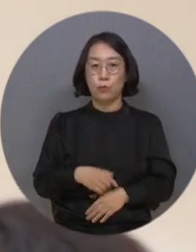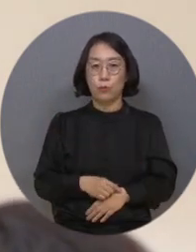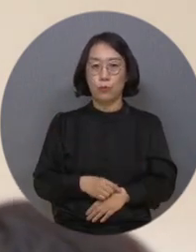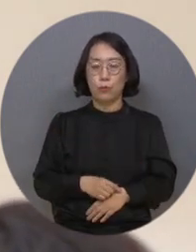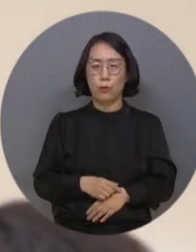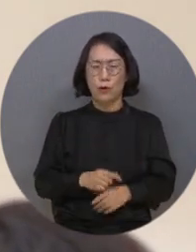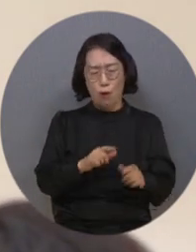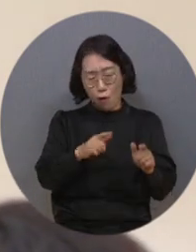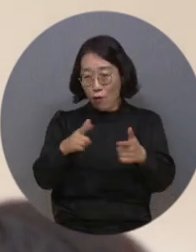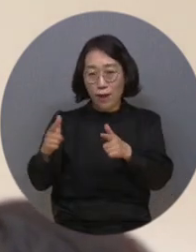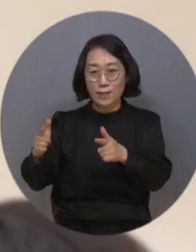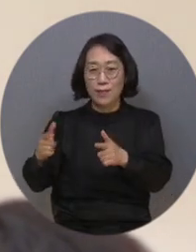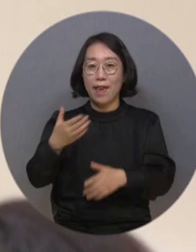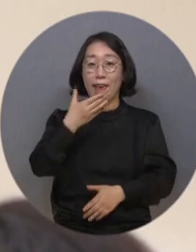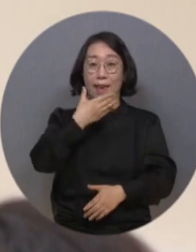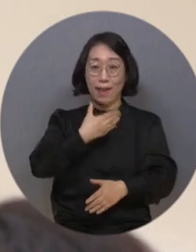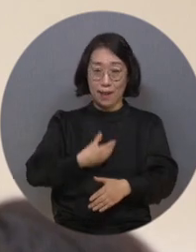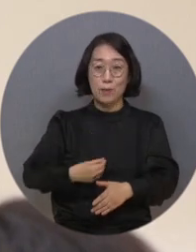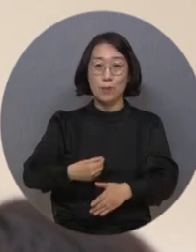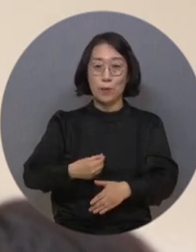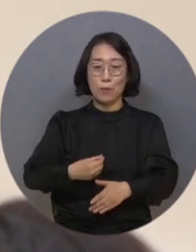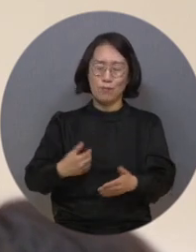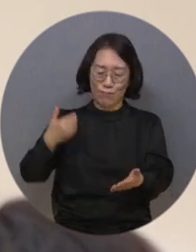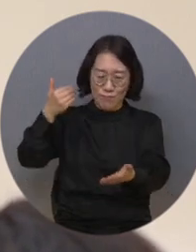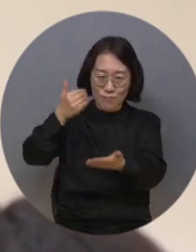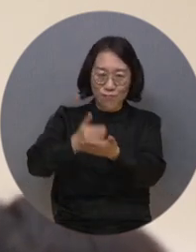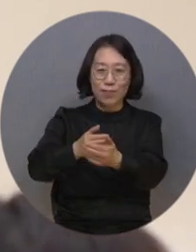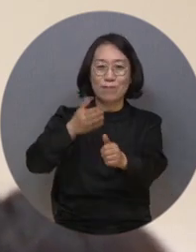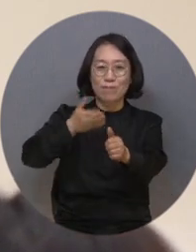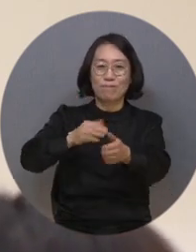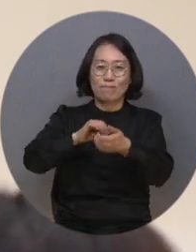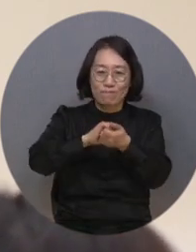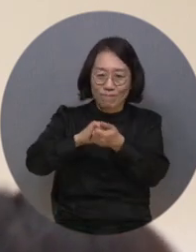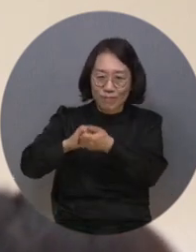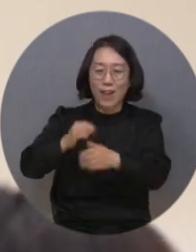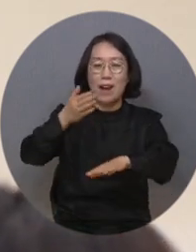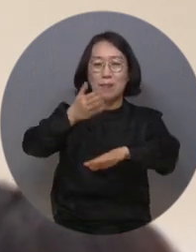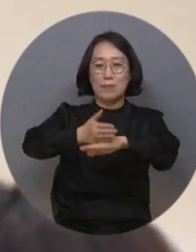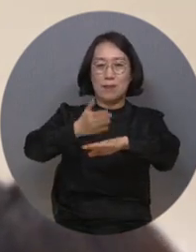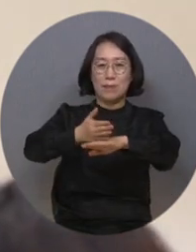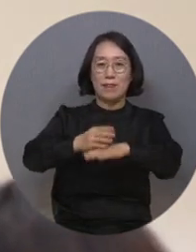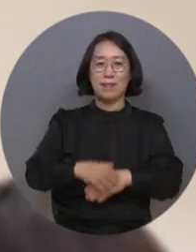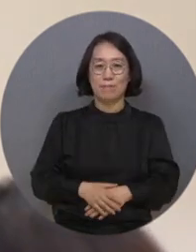일들이 행복한 일로 행복했으면 좋겠습니다. 감사합니다. 감사합니다.